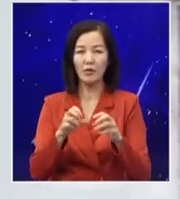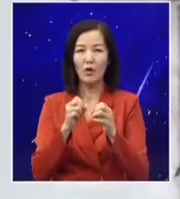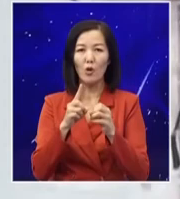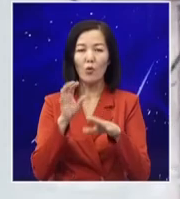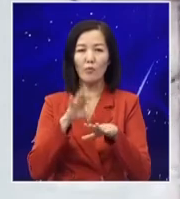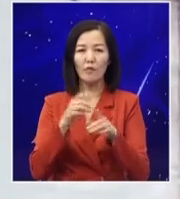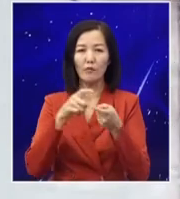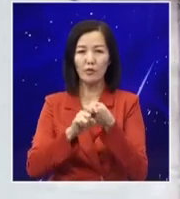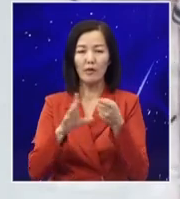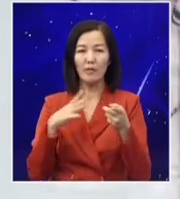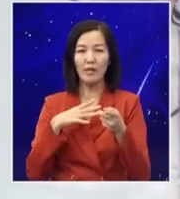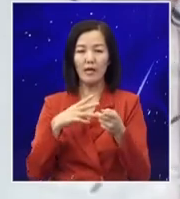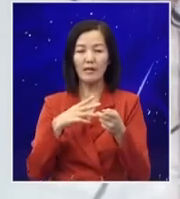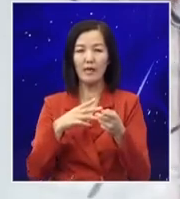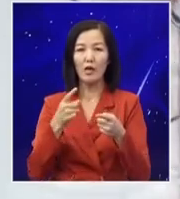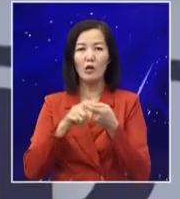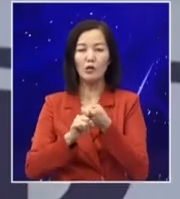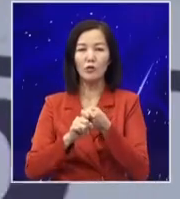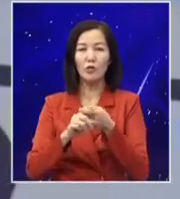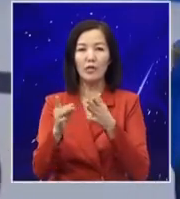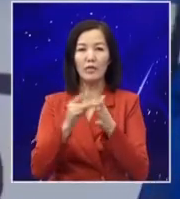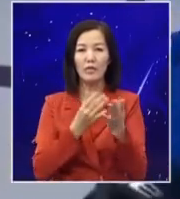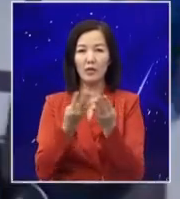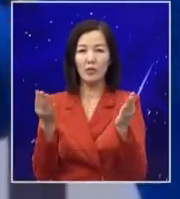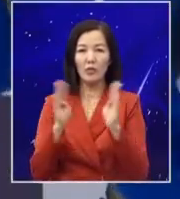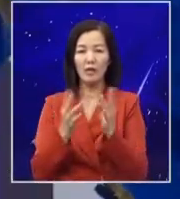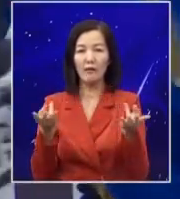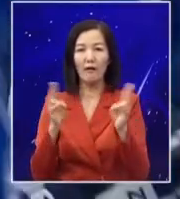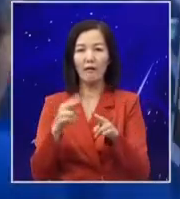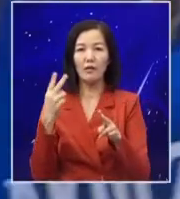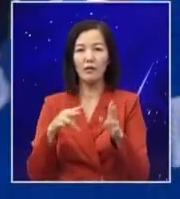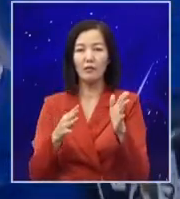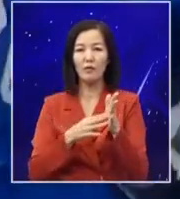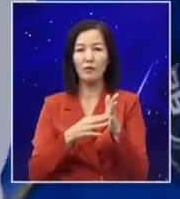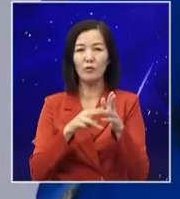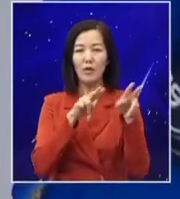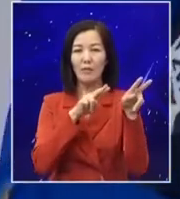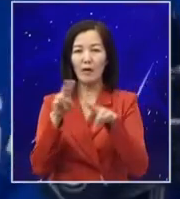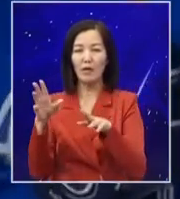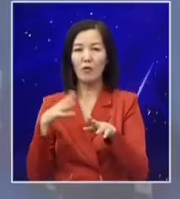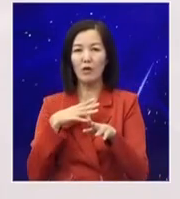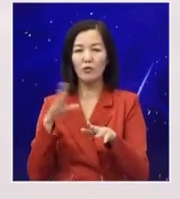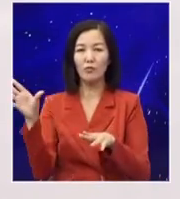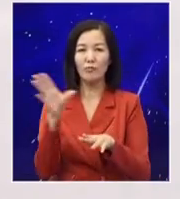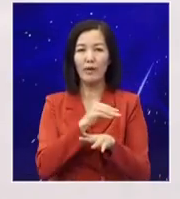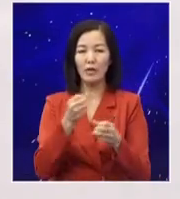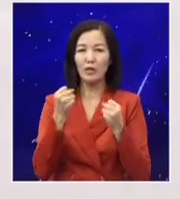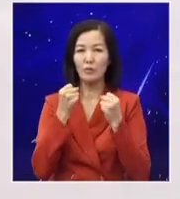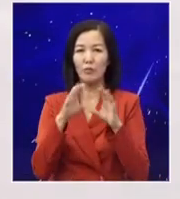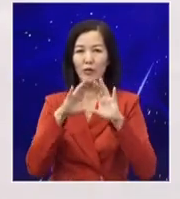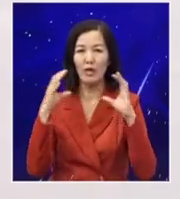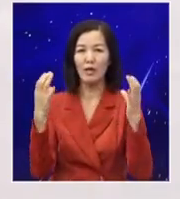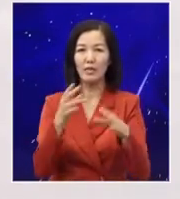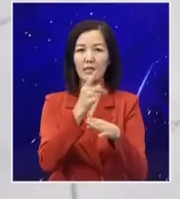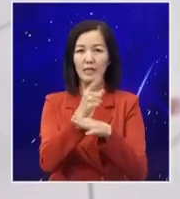вирус табылған еді. Жұқтырғандар сол күні оқшауланды. Қалған 29 хоккейші бақылауға алынды. Олардың барлығына спорт аренасына